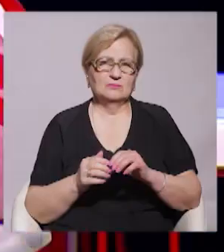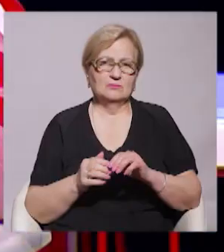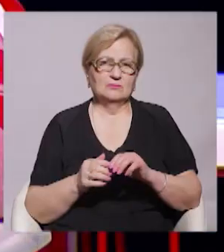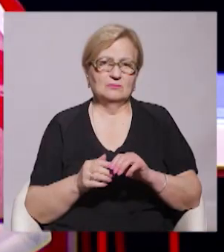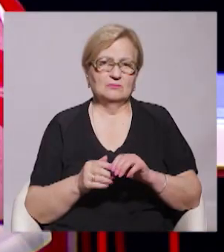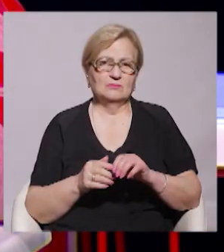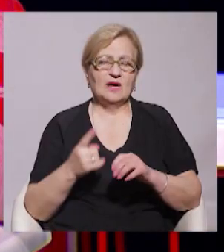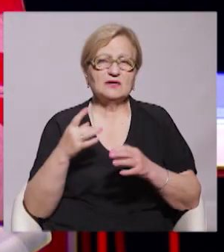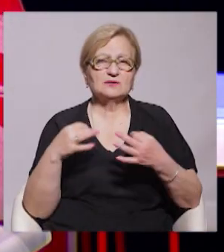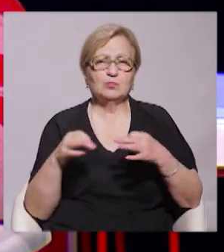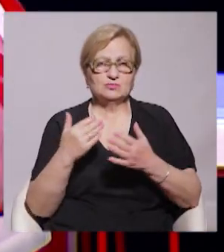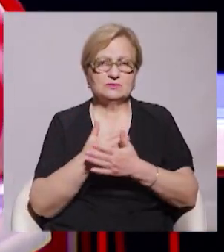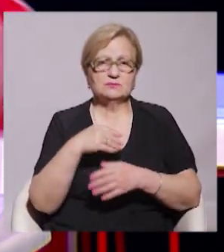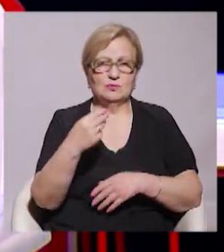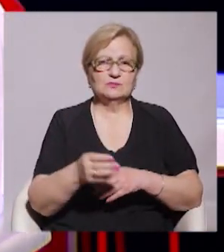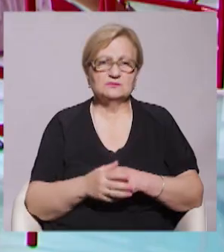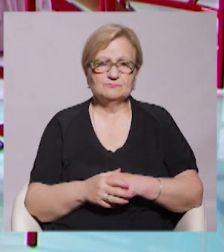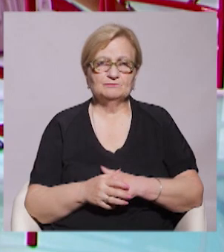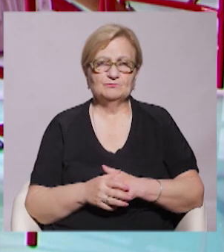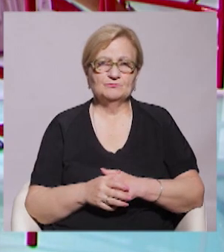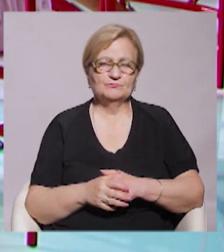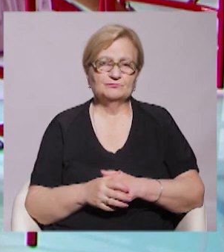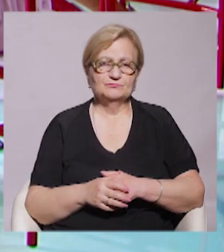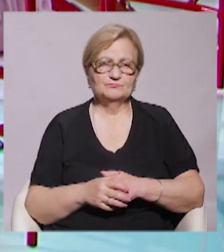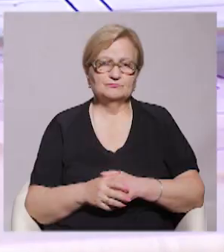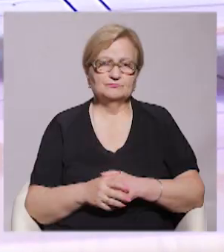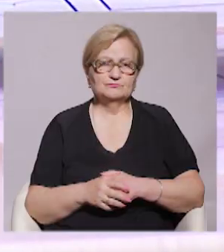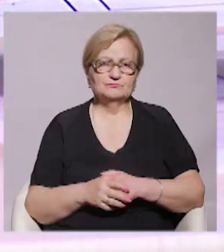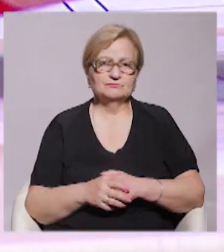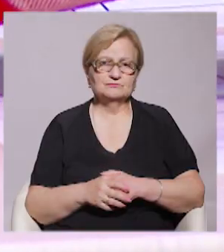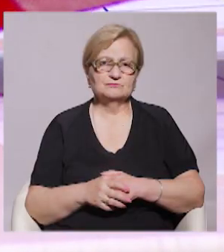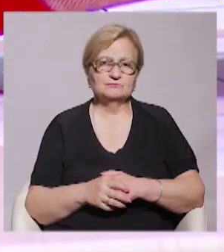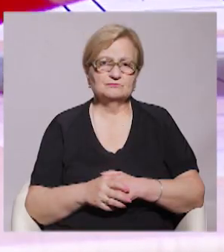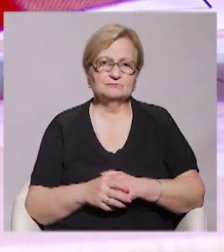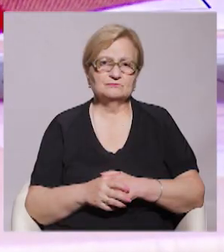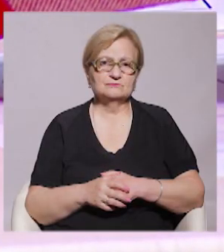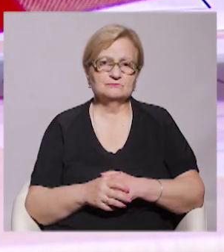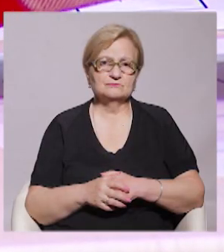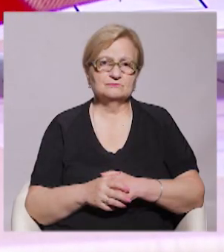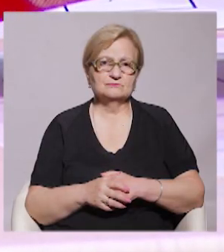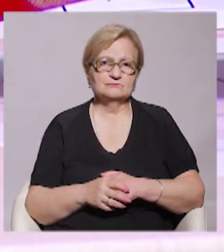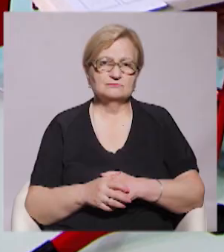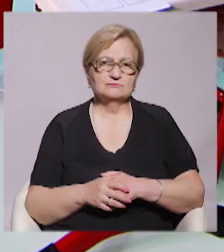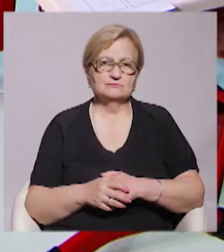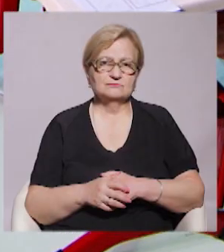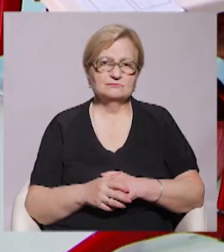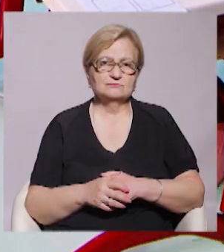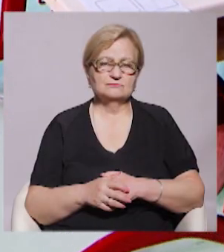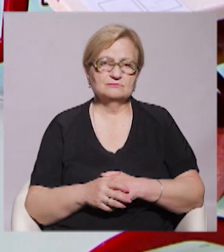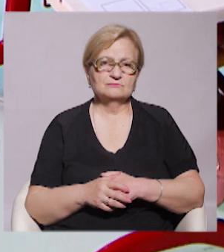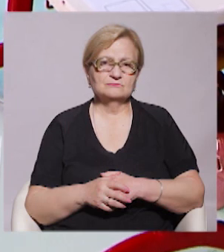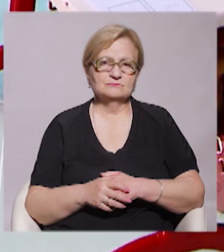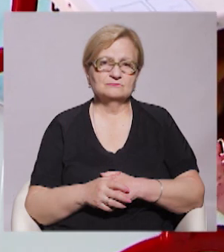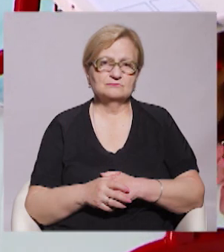მოგცე. აბა ნახე. პატარა. აი აქედან დაიწყე, მოდი. აქედან. აი აქედან. აი აქედან